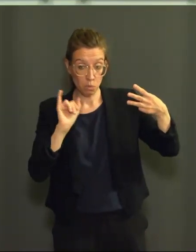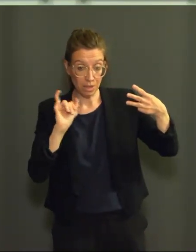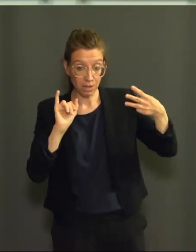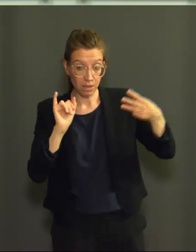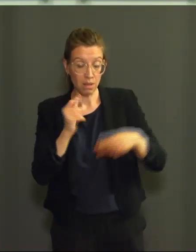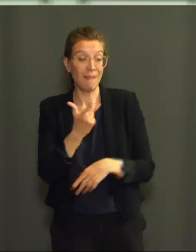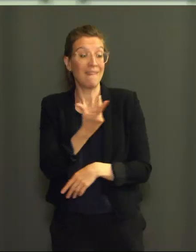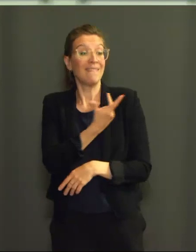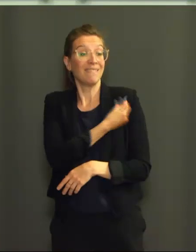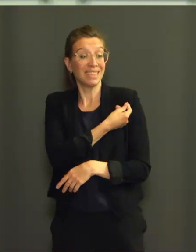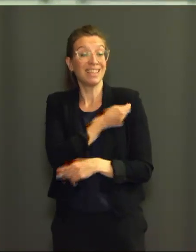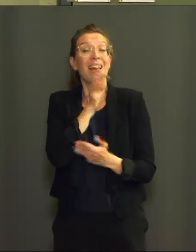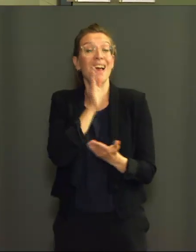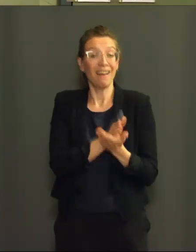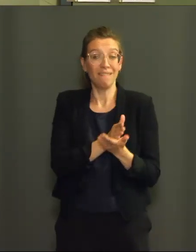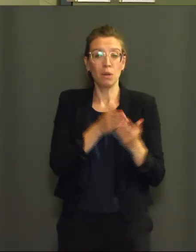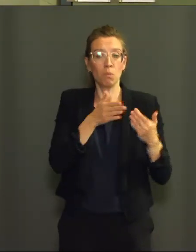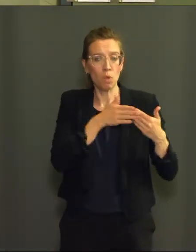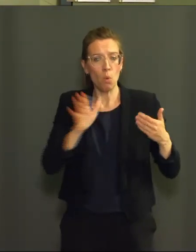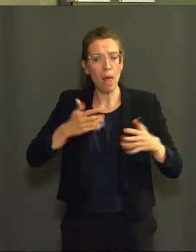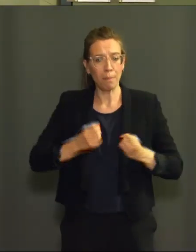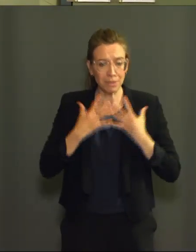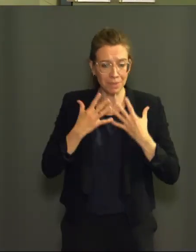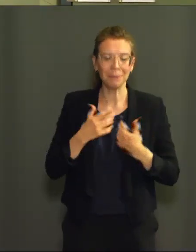voor uw aandacht.